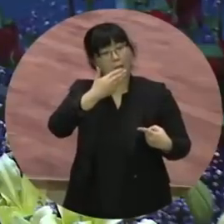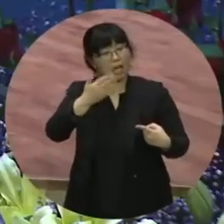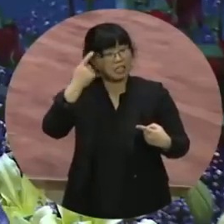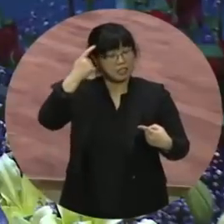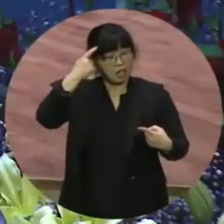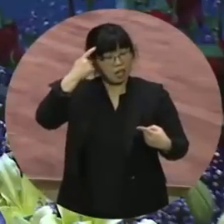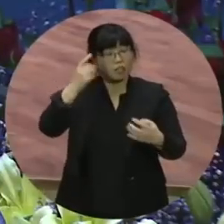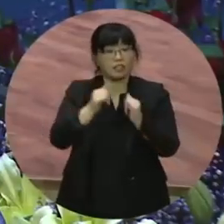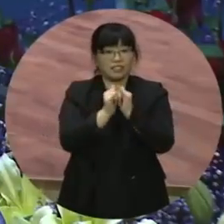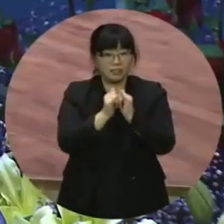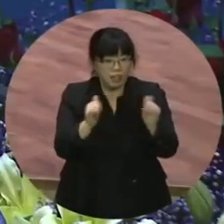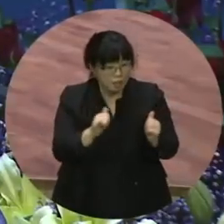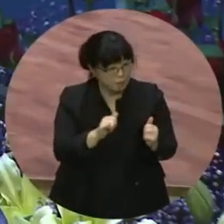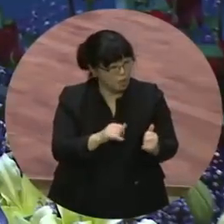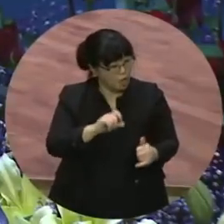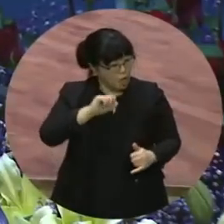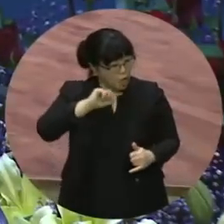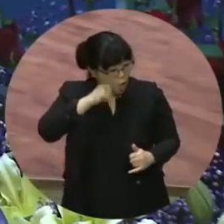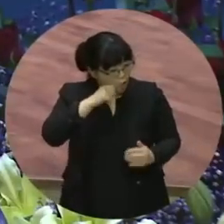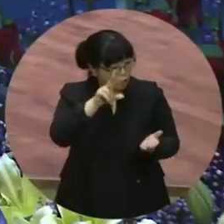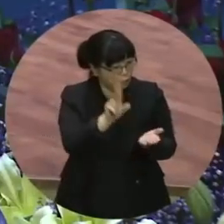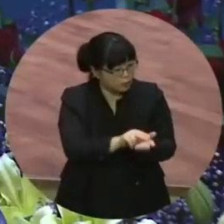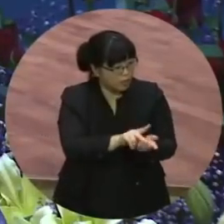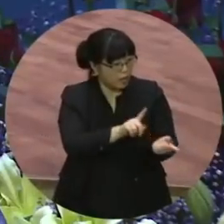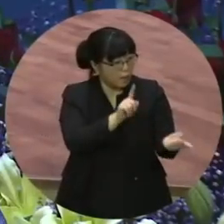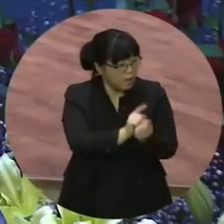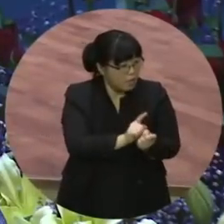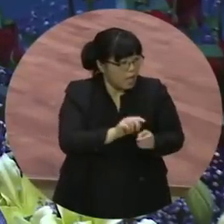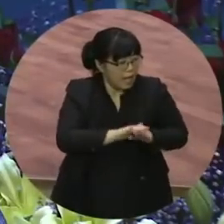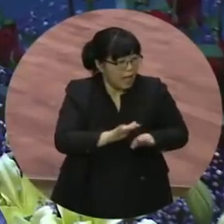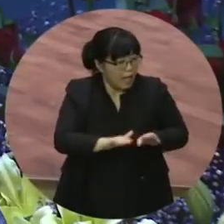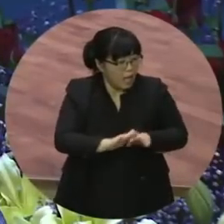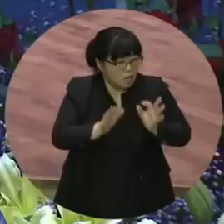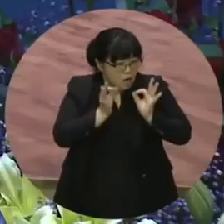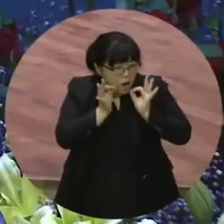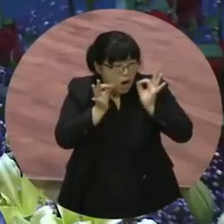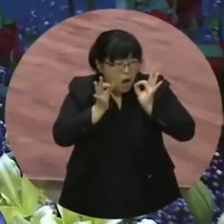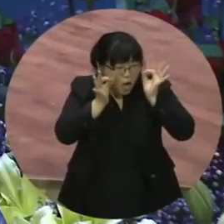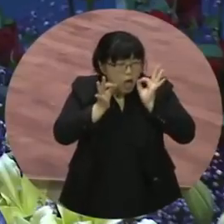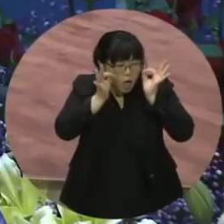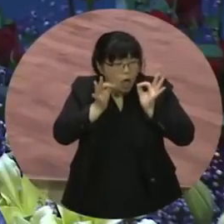살다가 고비를 넘기지 못하고 실패한 인생이 된다.